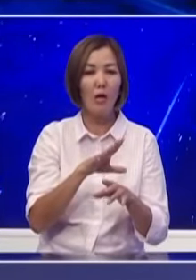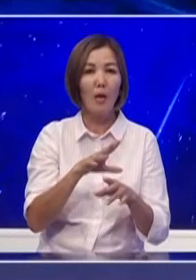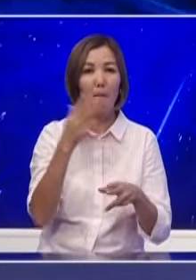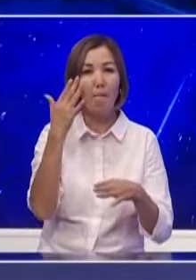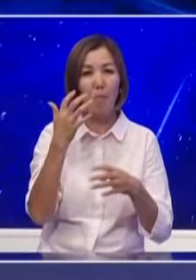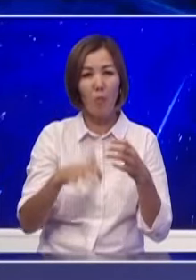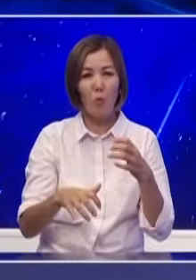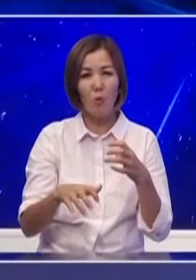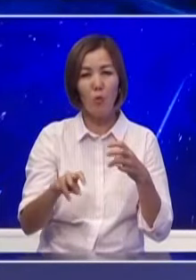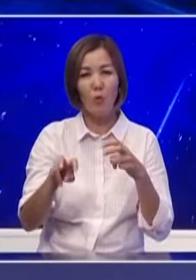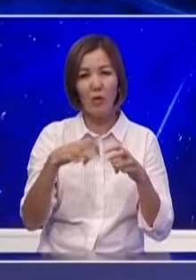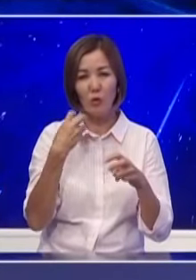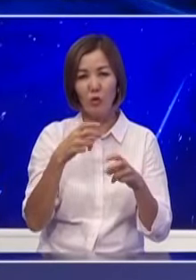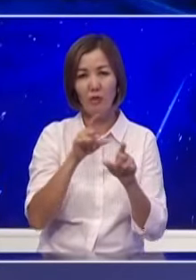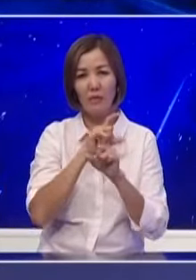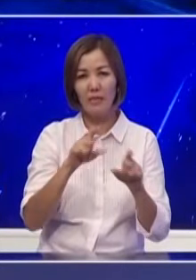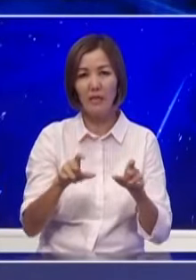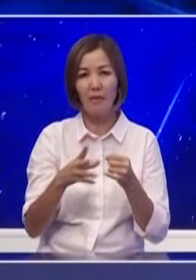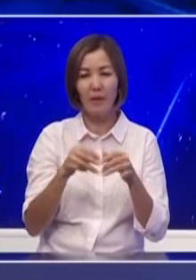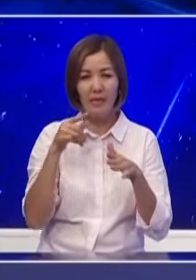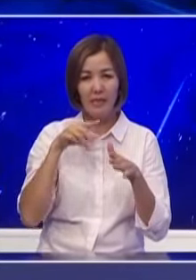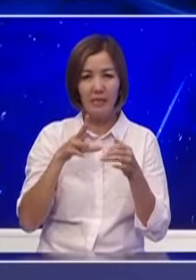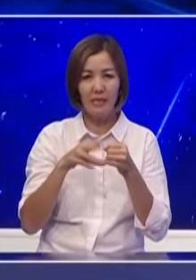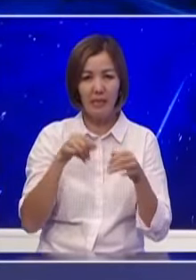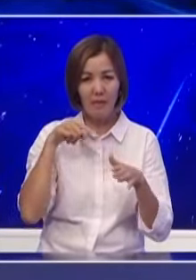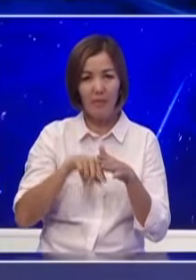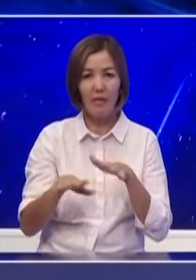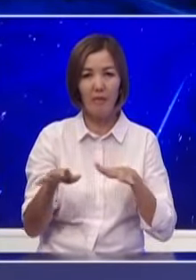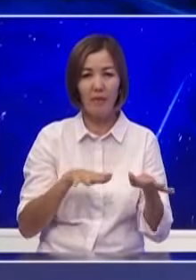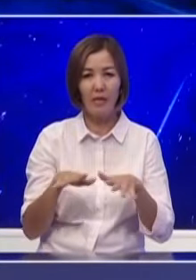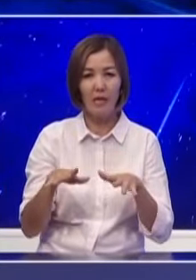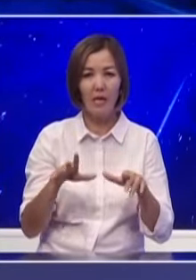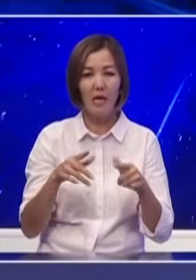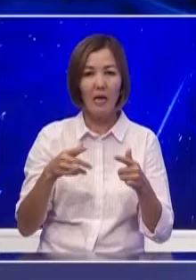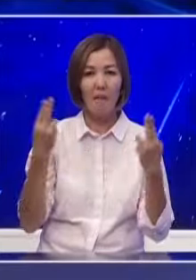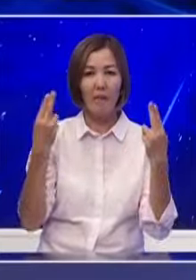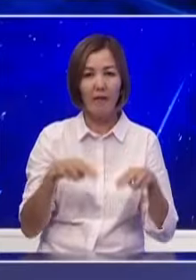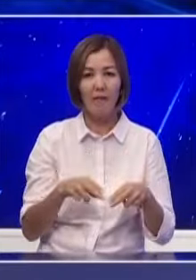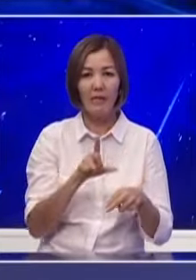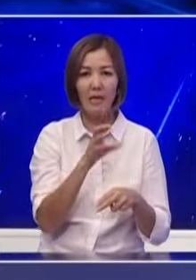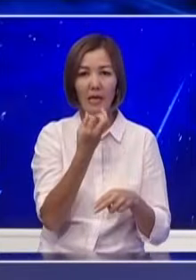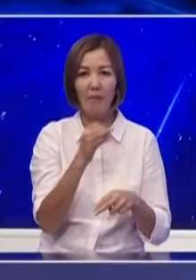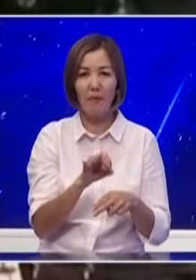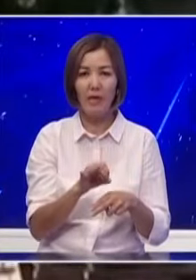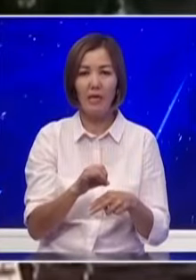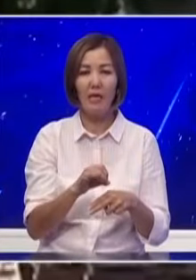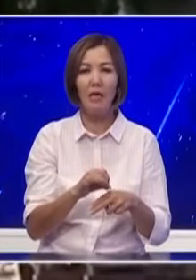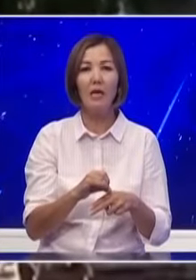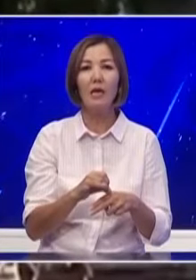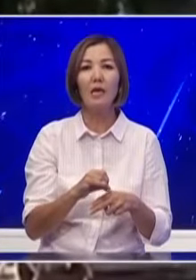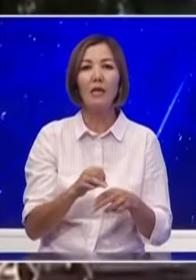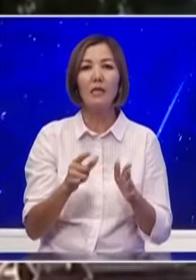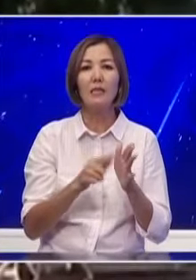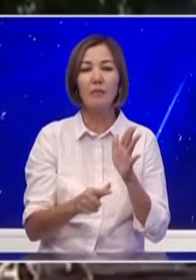полуразрушенными зданиями. Подземные толчки зафиксировали на границе провинции Хэбэй и Шаньдунь. Эпицентр находился в